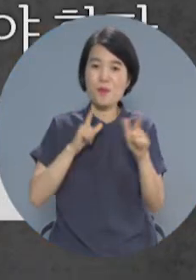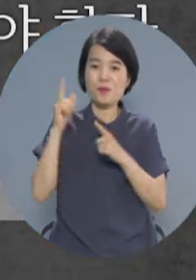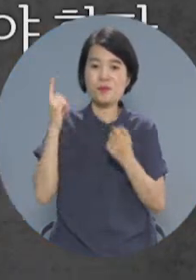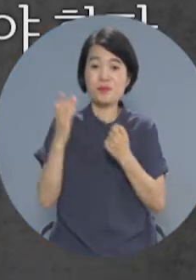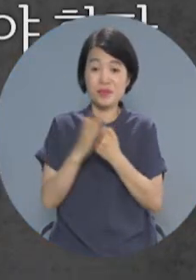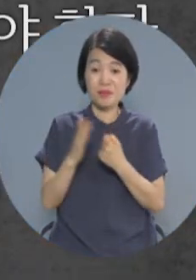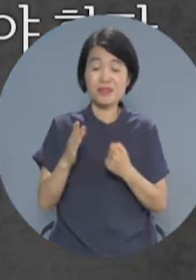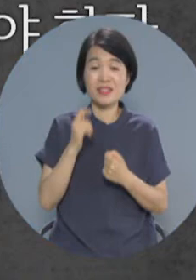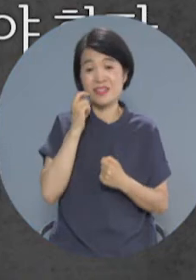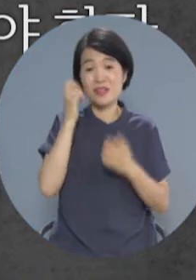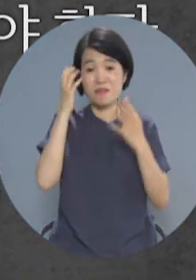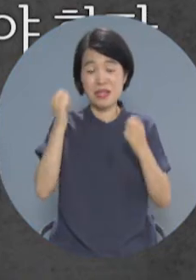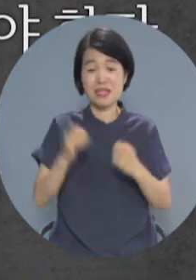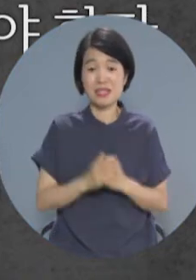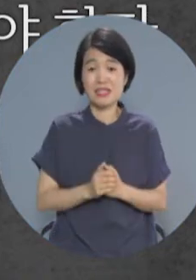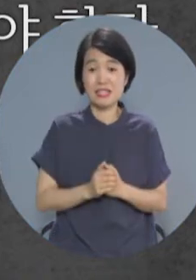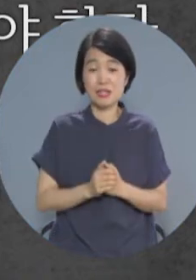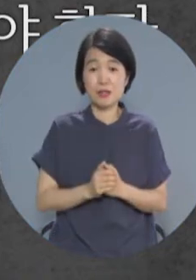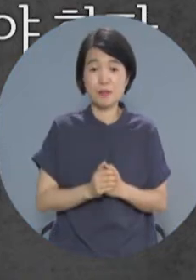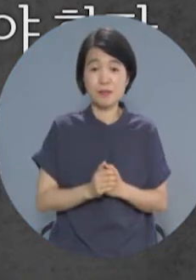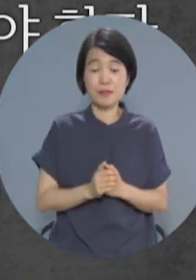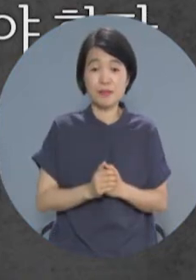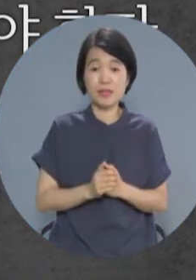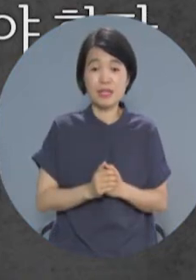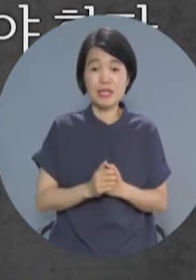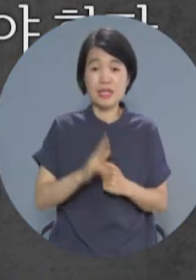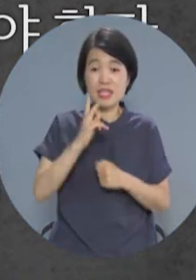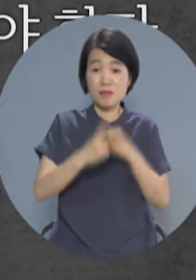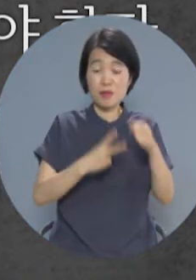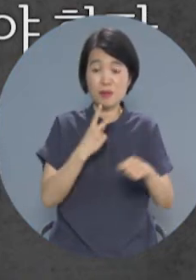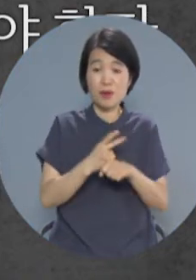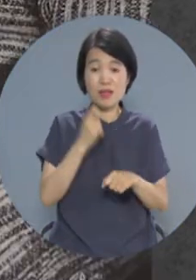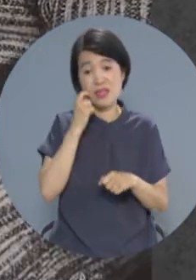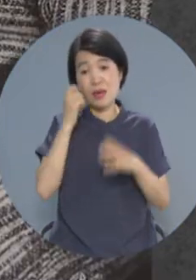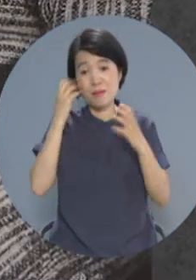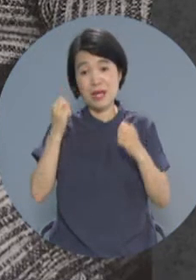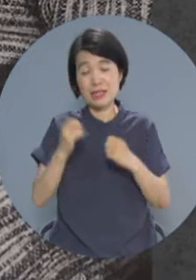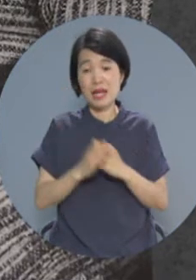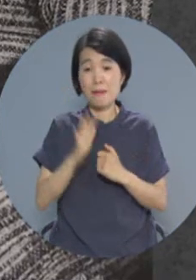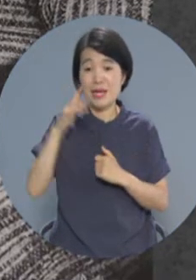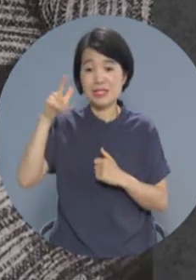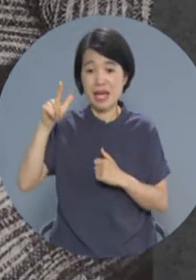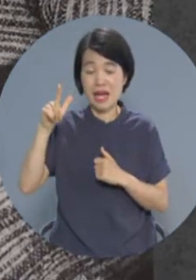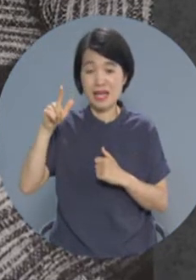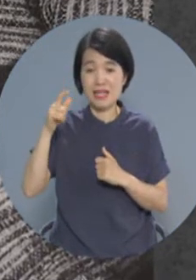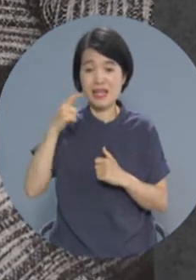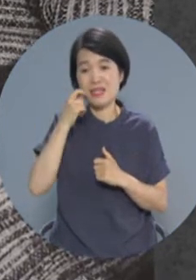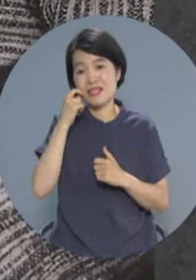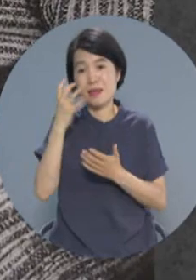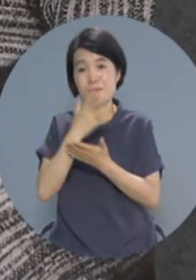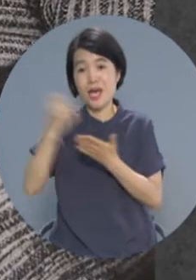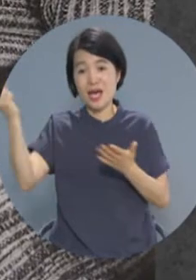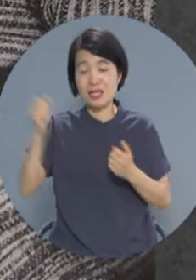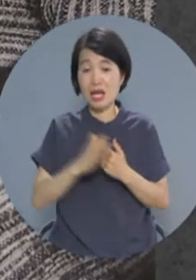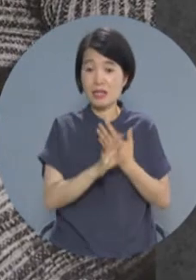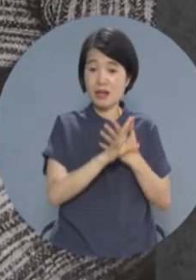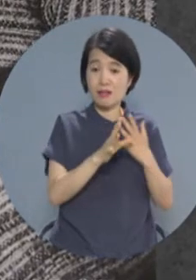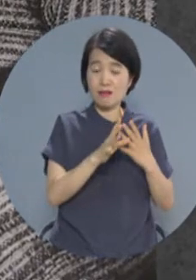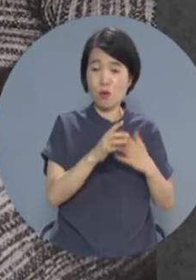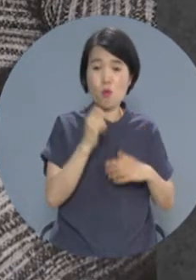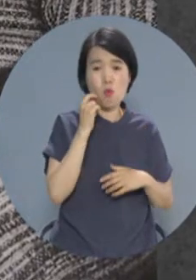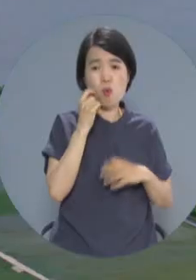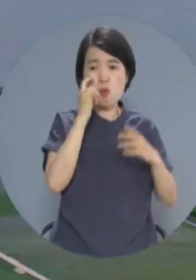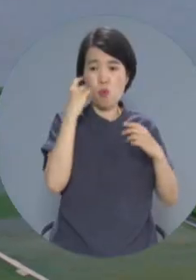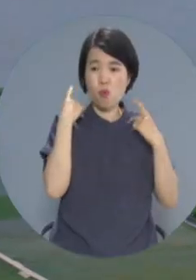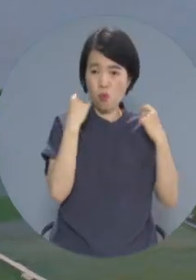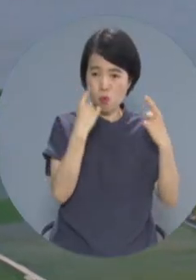듭니다. 분청사기는 조선 전기 200년 동안 유행했다가 백자의 자리를 내줬지만 해외에서의 평가는